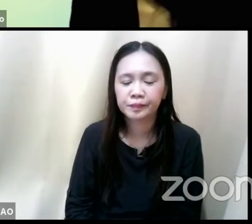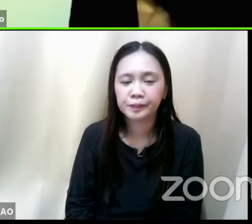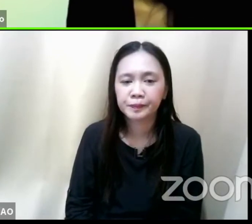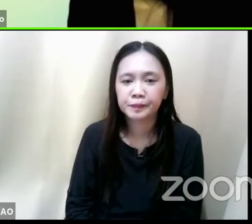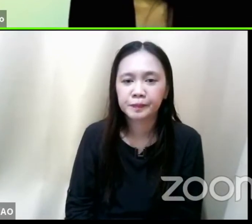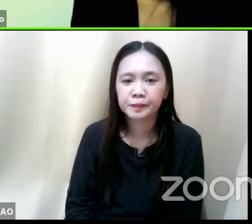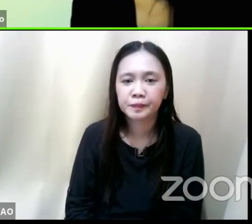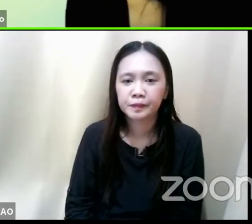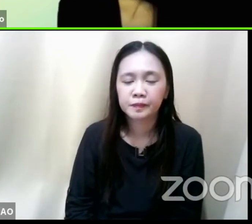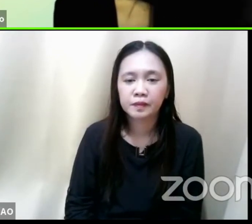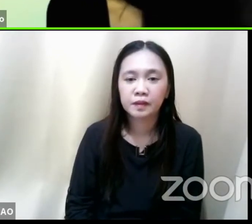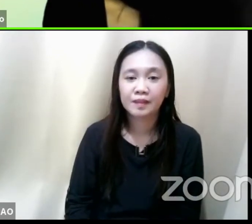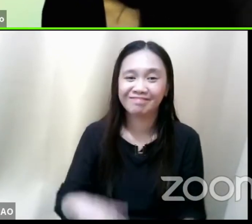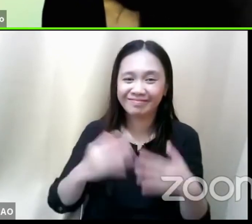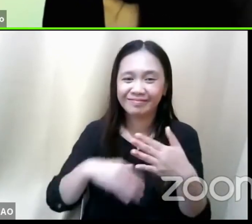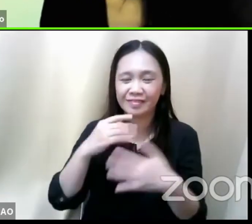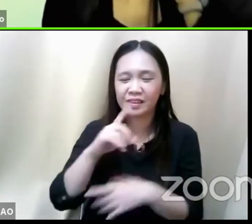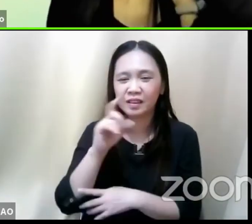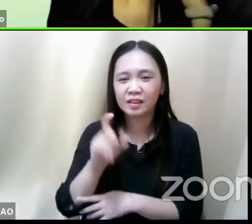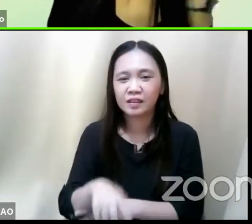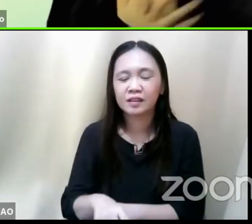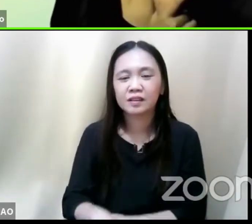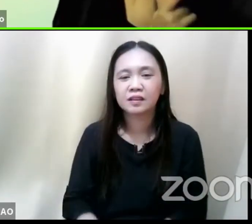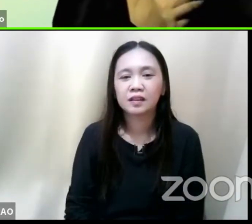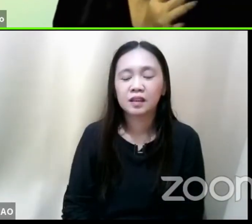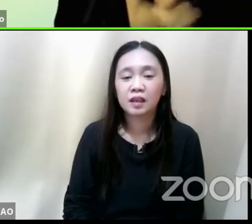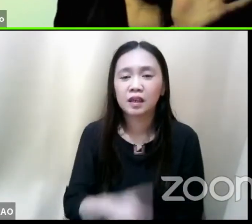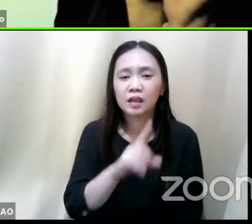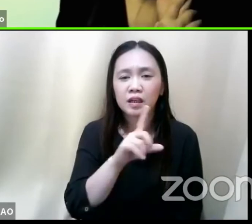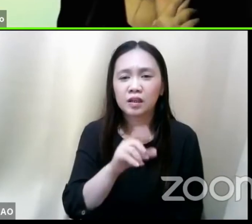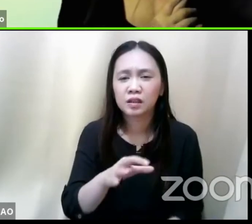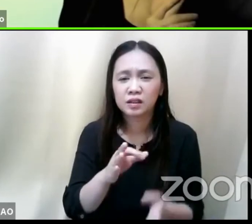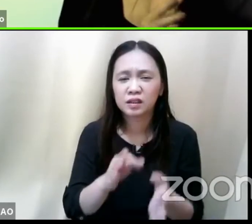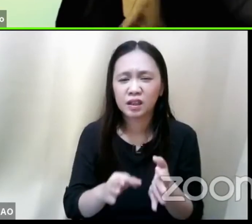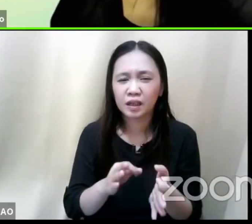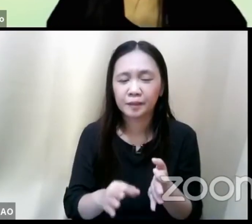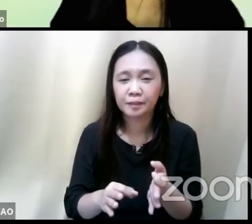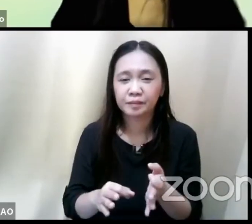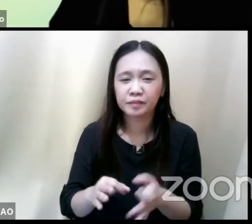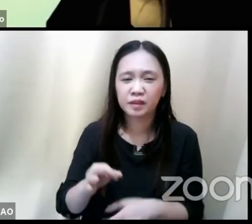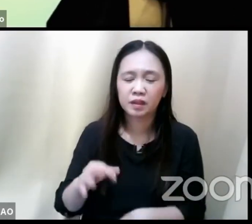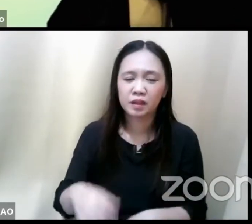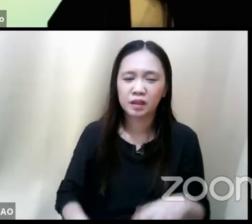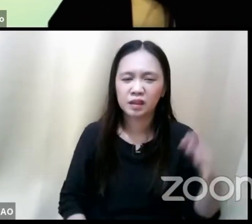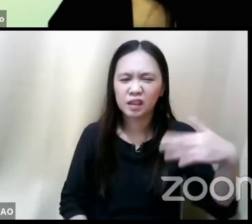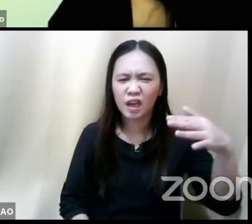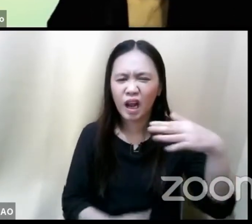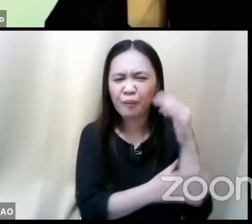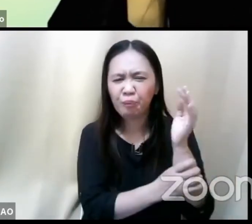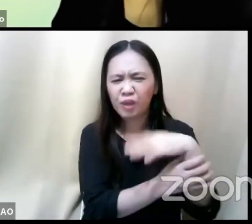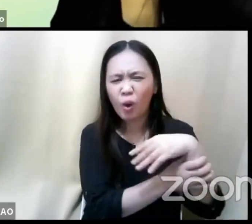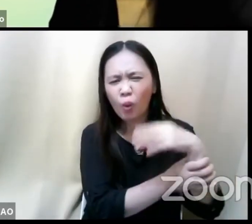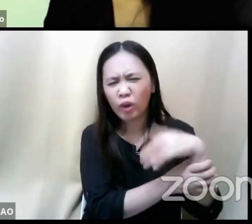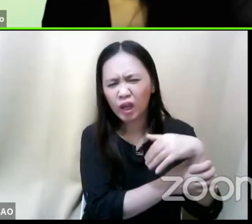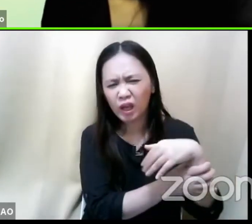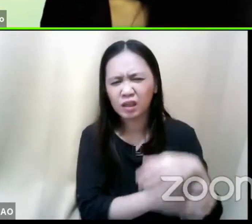Teacher Mark, follow up po ulit doon sa nagtanong sa kung mahina ang left hand niya po. Opo. Paano daw po kung right